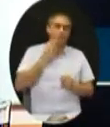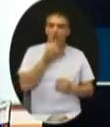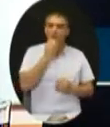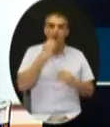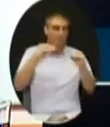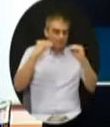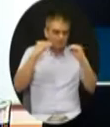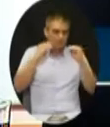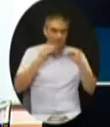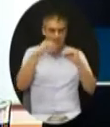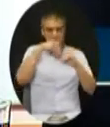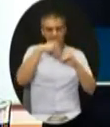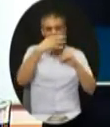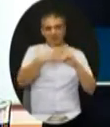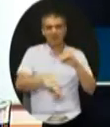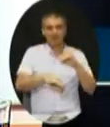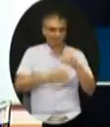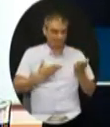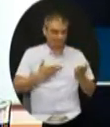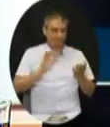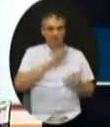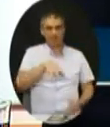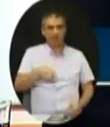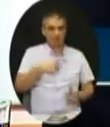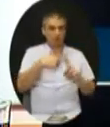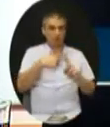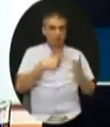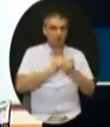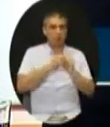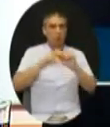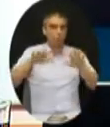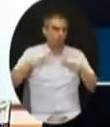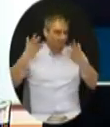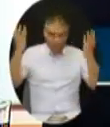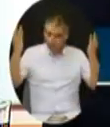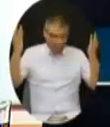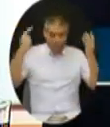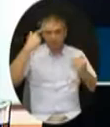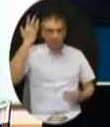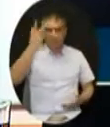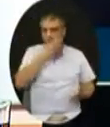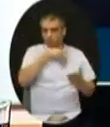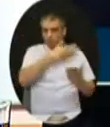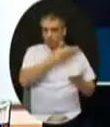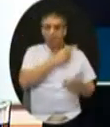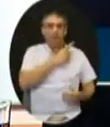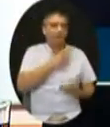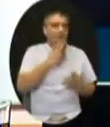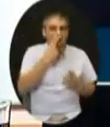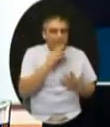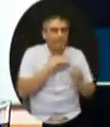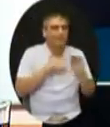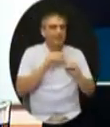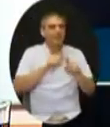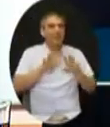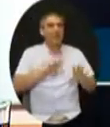את המצות שבתוכם יש את הדם של הילדים הנוצריים, או את המוסלמים, או מה, השד יודע מה. אבל אנחנו רואים שאיך המרכיבים